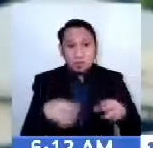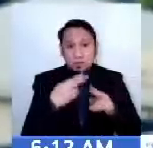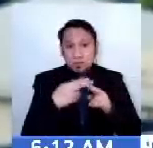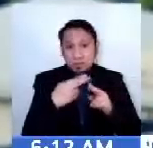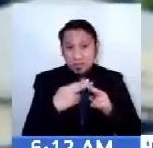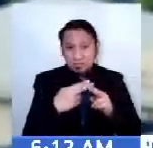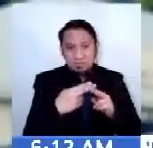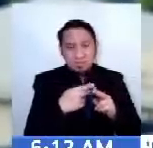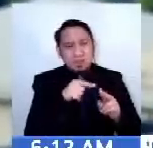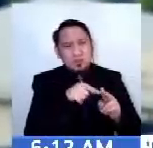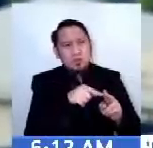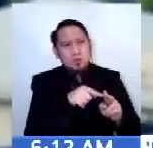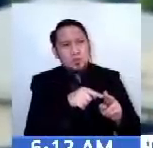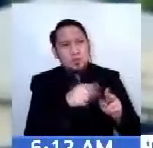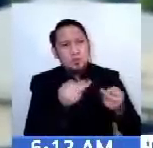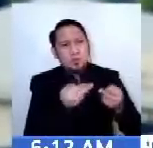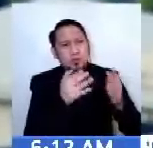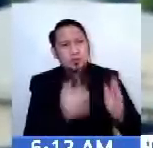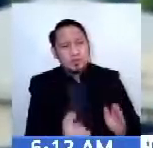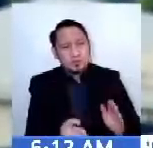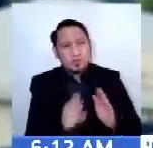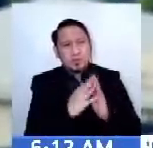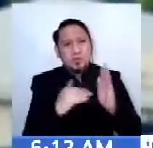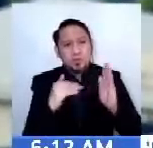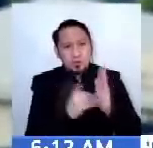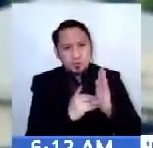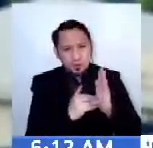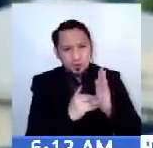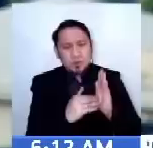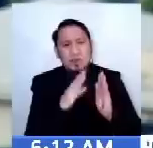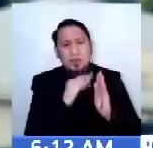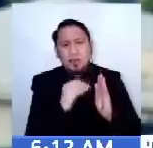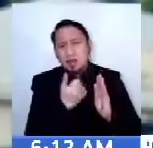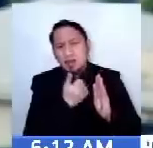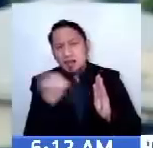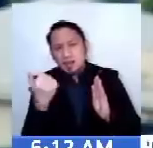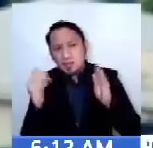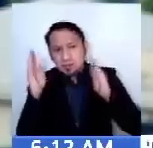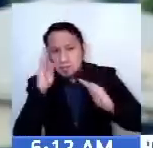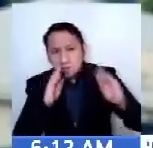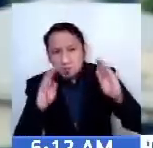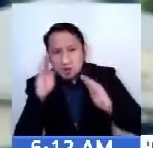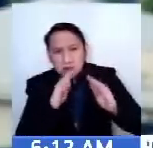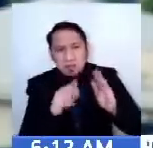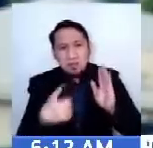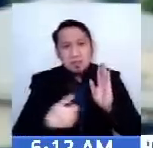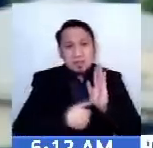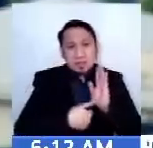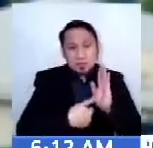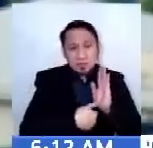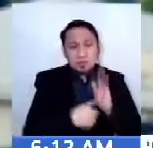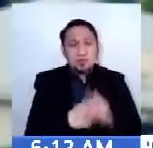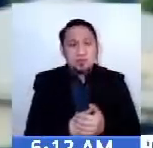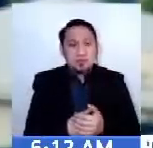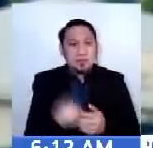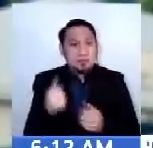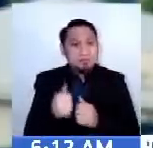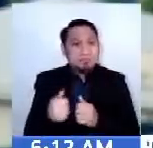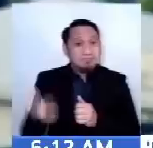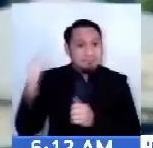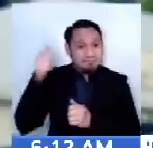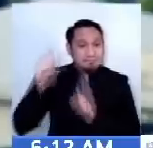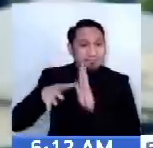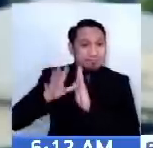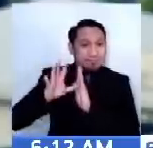overseas ballot sa New Zealand at iba pang issue tungkol sa election 2022, makakaparayan po natin si Commission on Elections Commissioner George